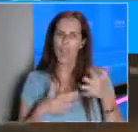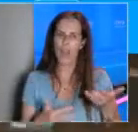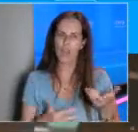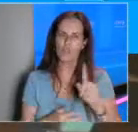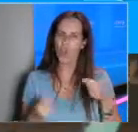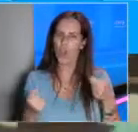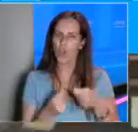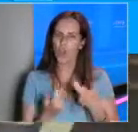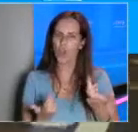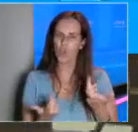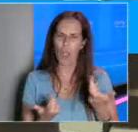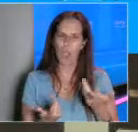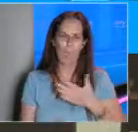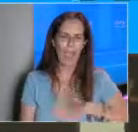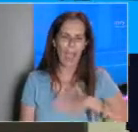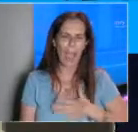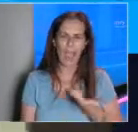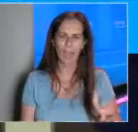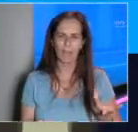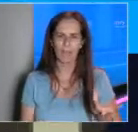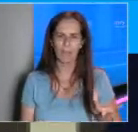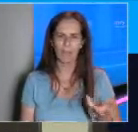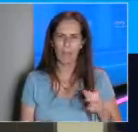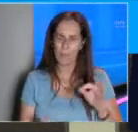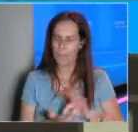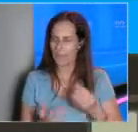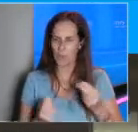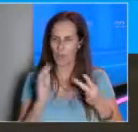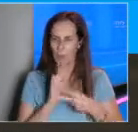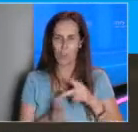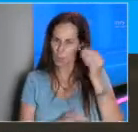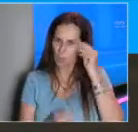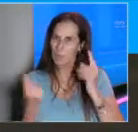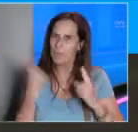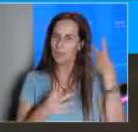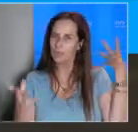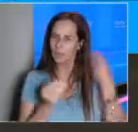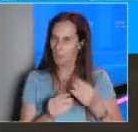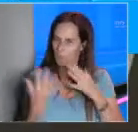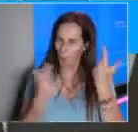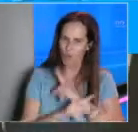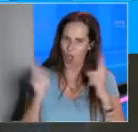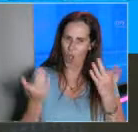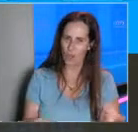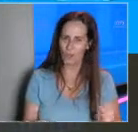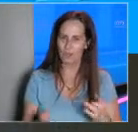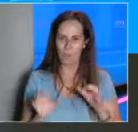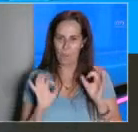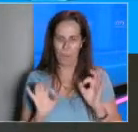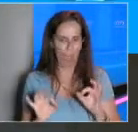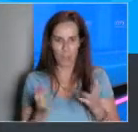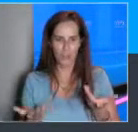שלא קשור באיזה איסרו חג או איסרו משהו. כלומר, בגלל אירועים פוליטיים. אתה זוכר? ברור שלא. זה